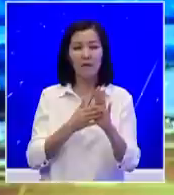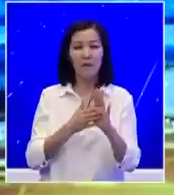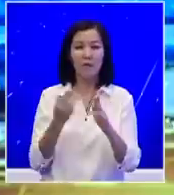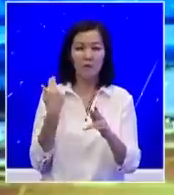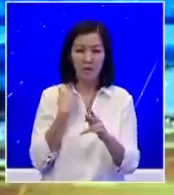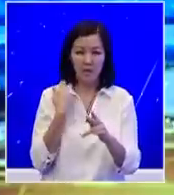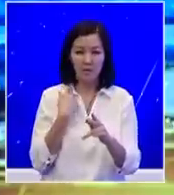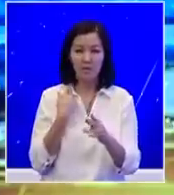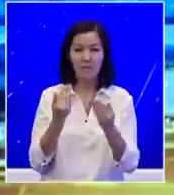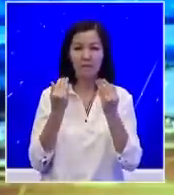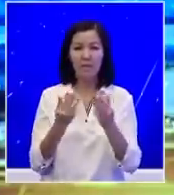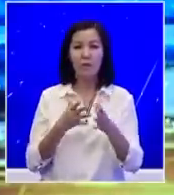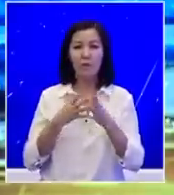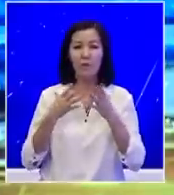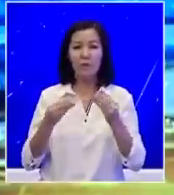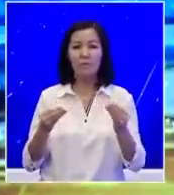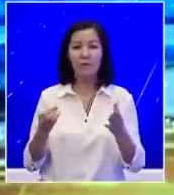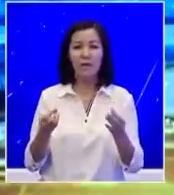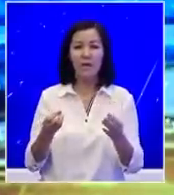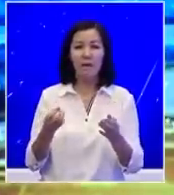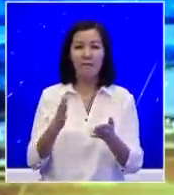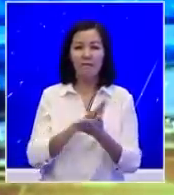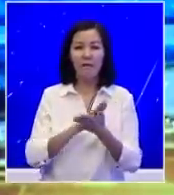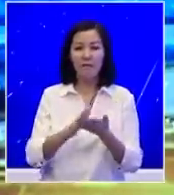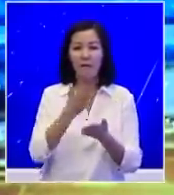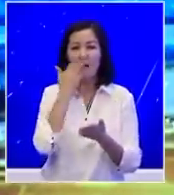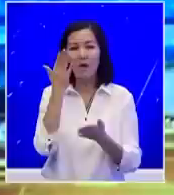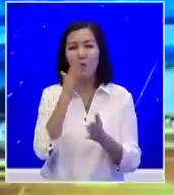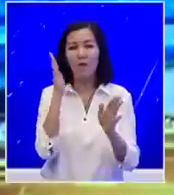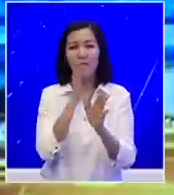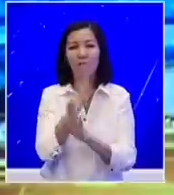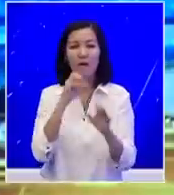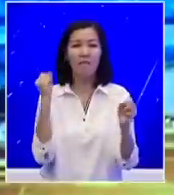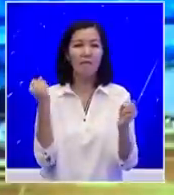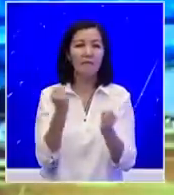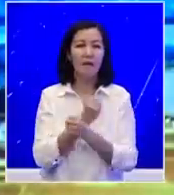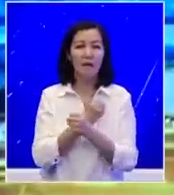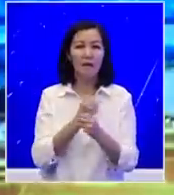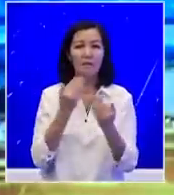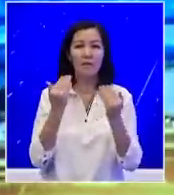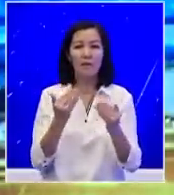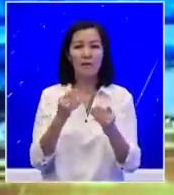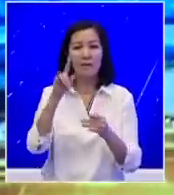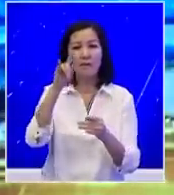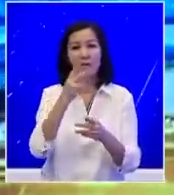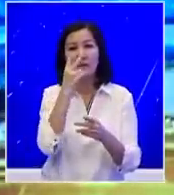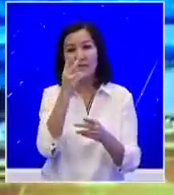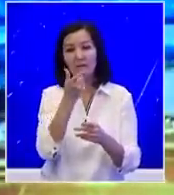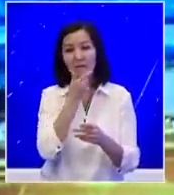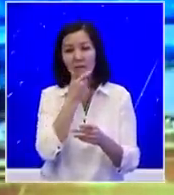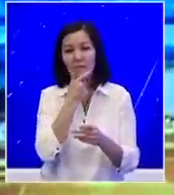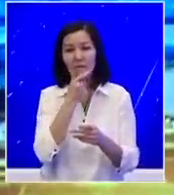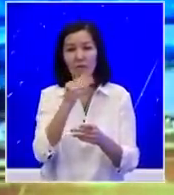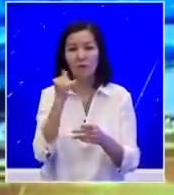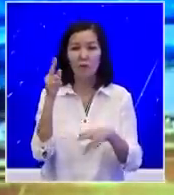бастады. Биыл көктемде ерекше шуақты болып, таза ауаны, әсем табиғатты сағынған жұртты еріксіз терезеге телміртті.